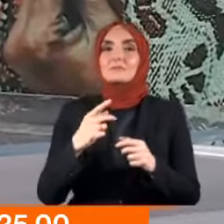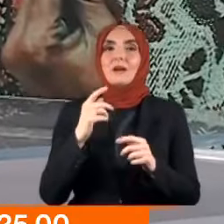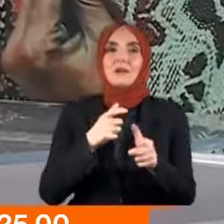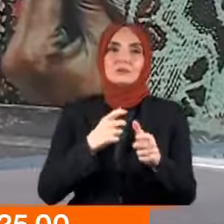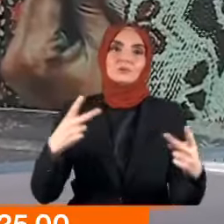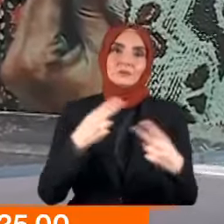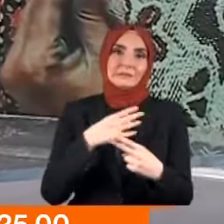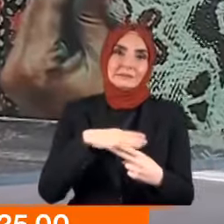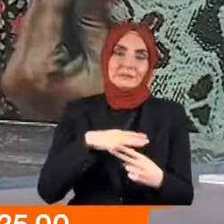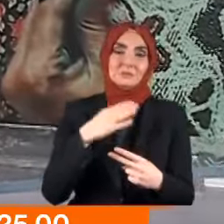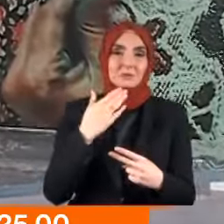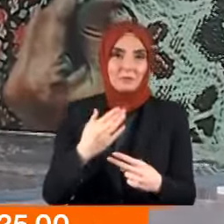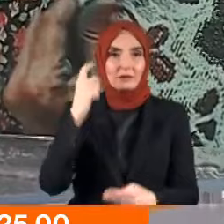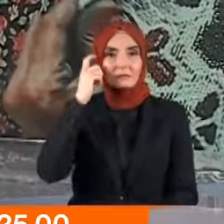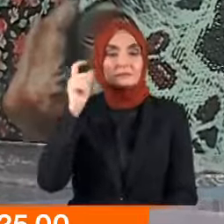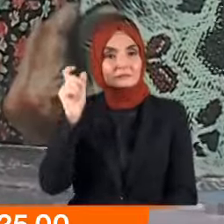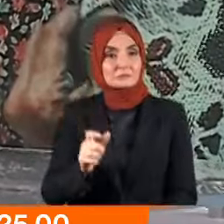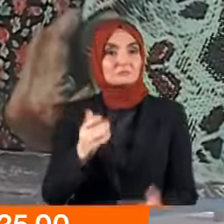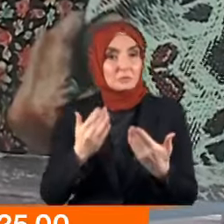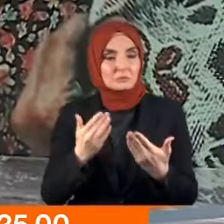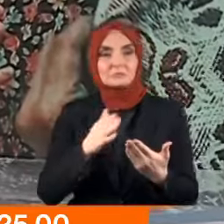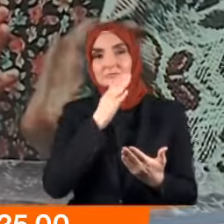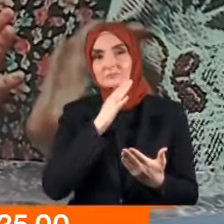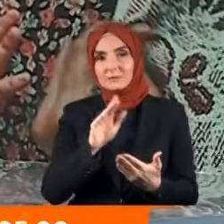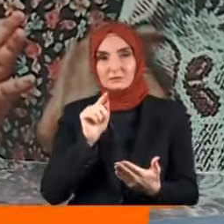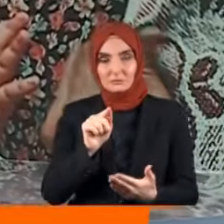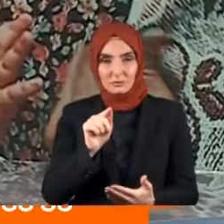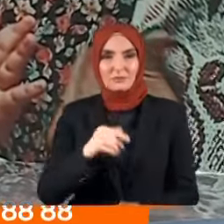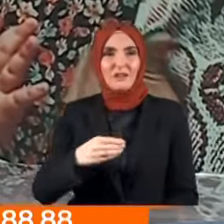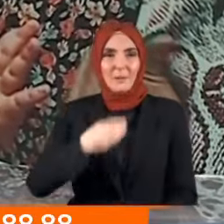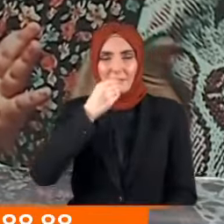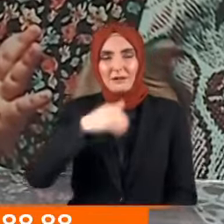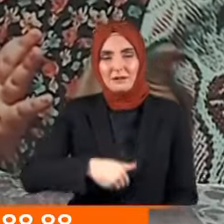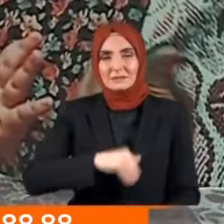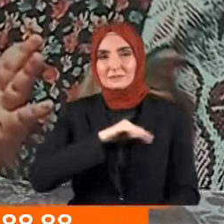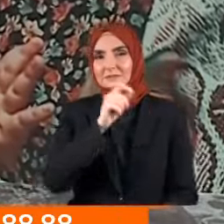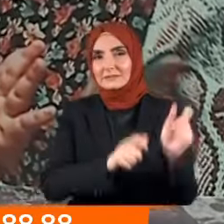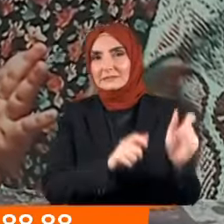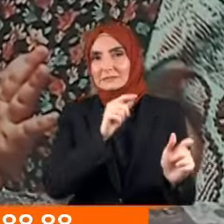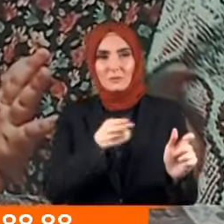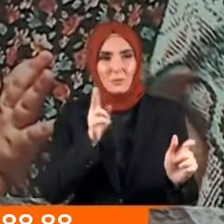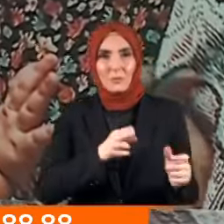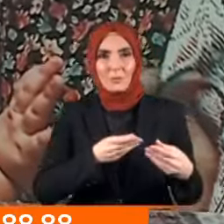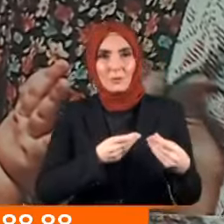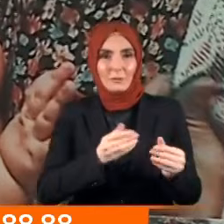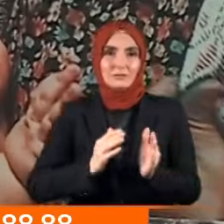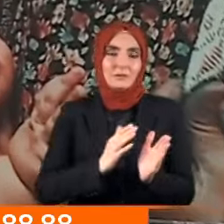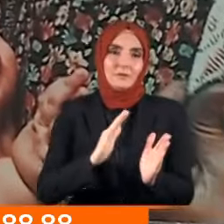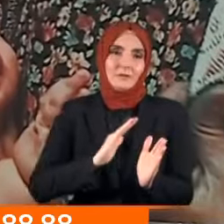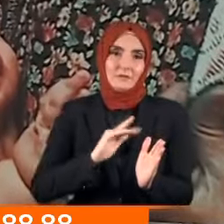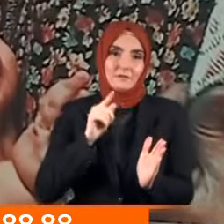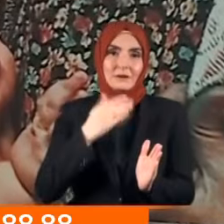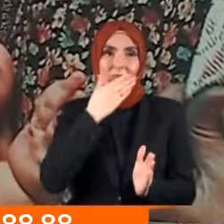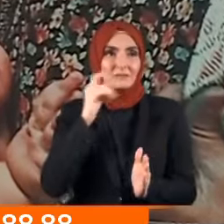ordusuysa Gazelileri açlıkla ölüme mecbur etmeyi sürdürüyor. Ramazan'da planlanan Refah katliamı için geri sayım